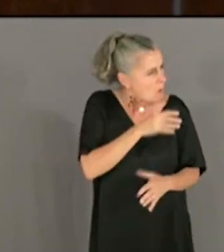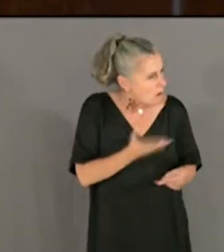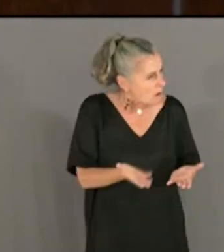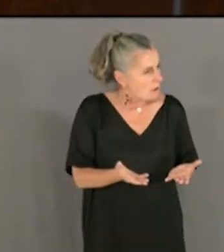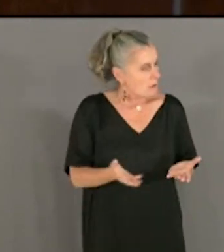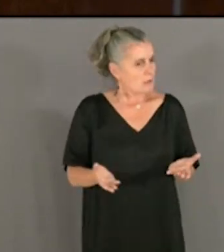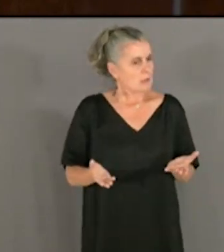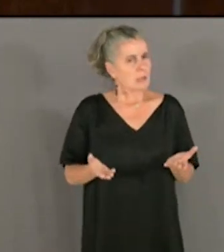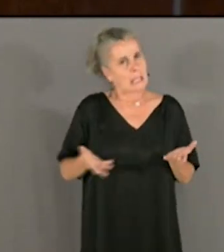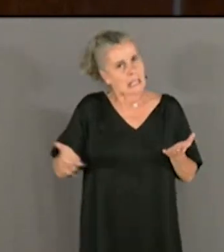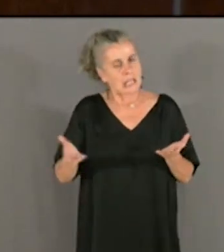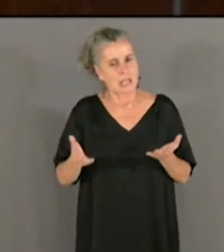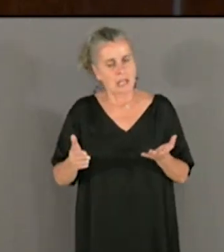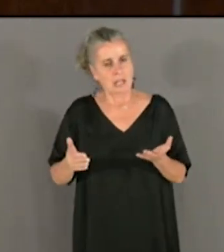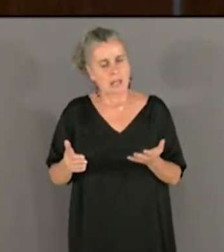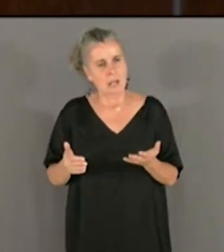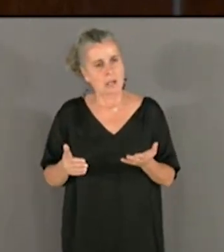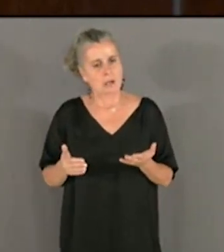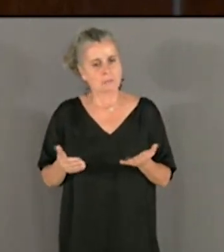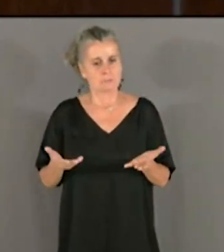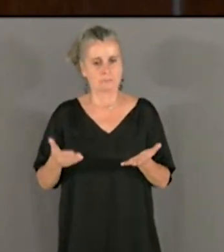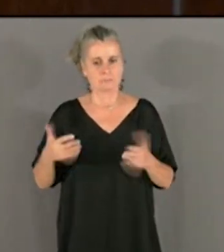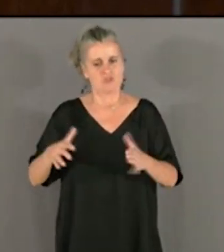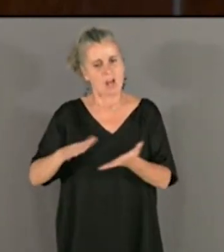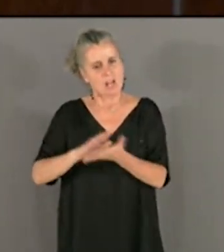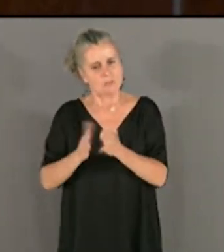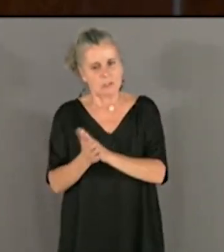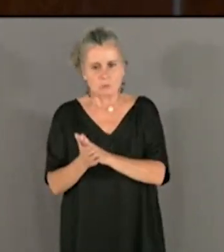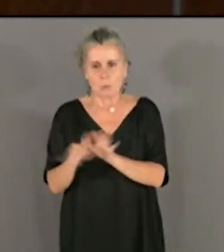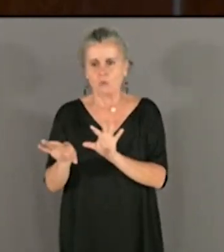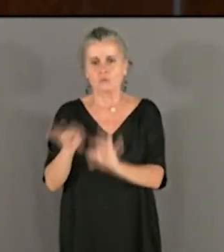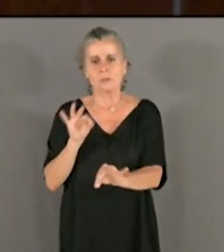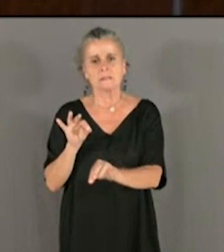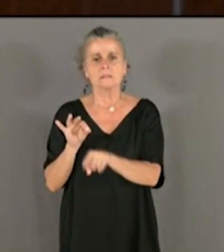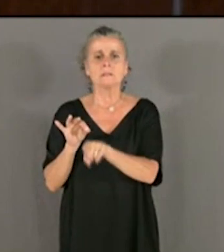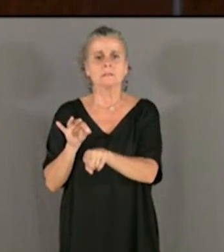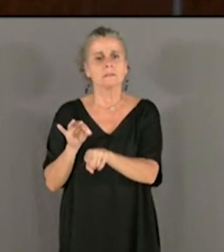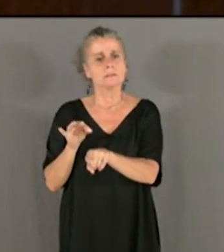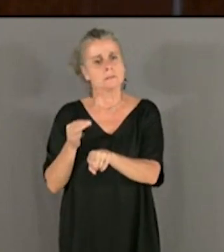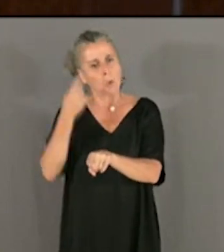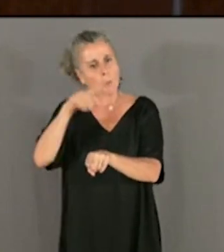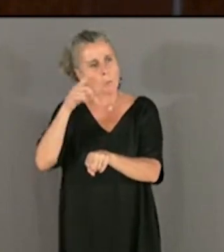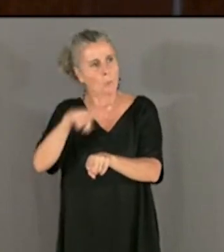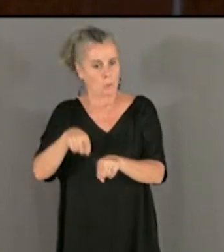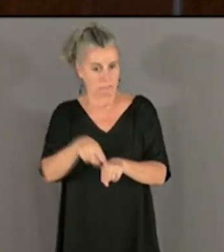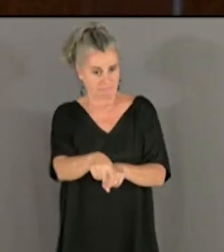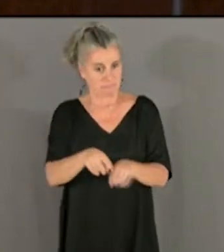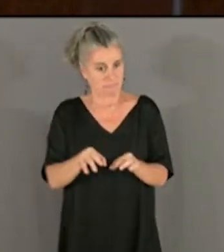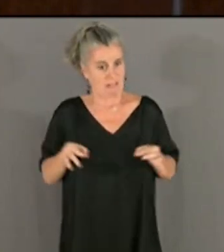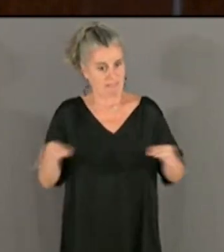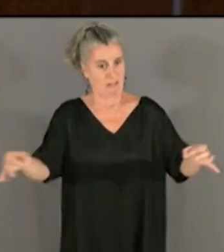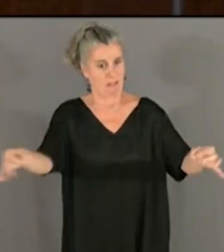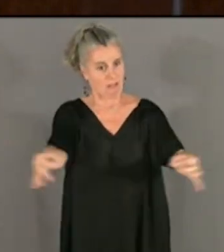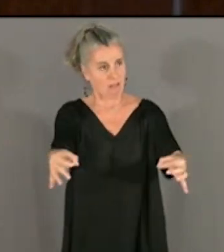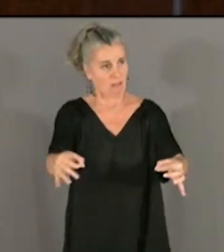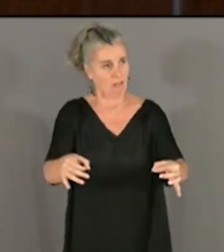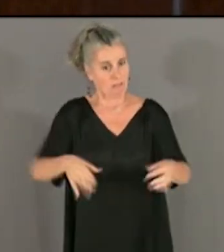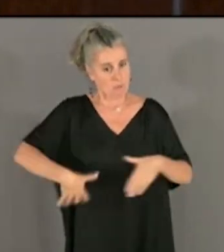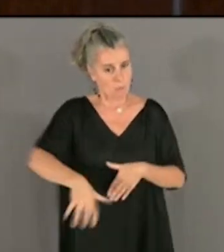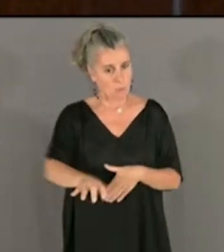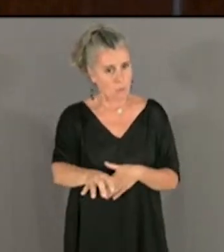puisque l'association qui est déjà choisie pour le terrain de boules de Château-Gombert a son